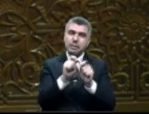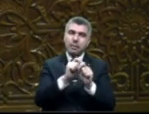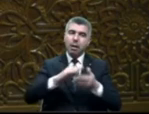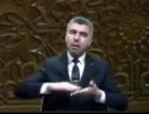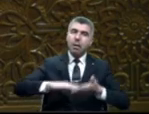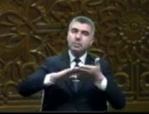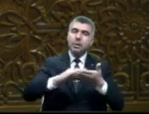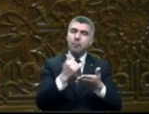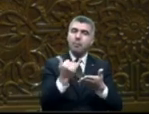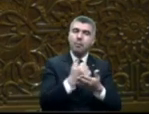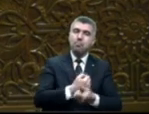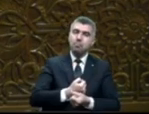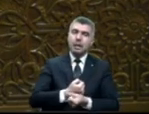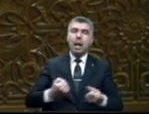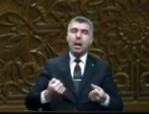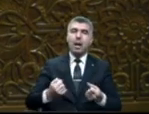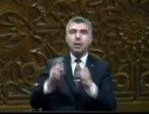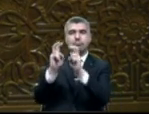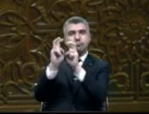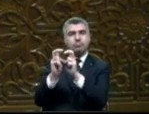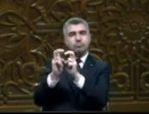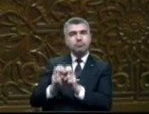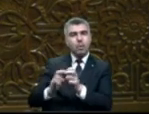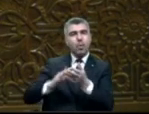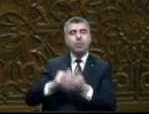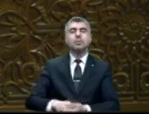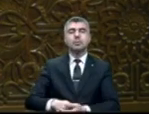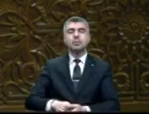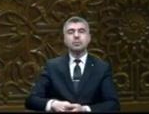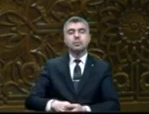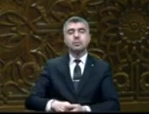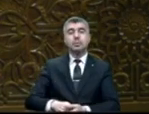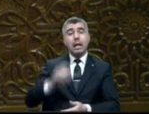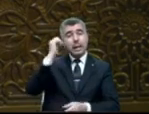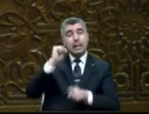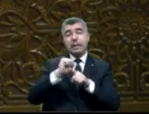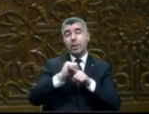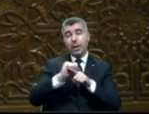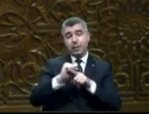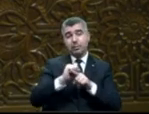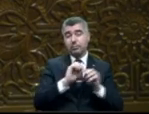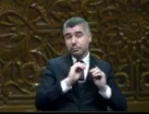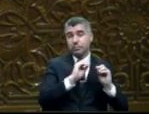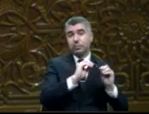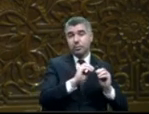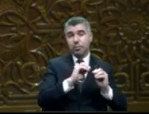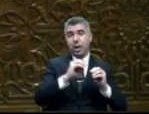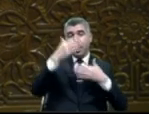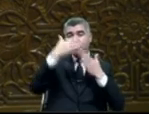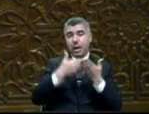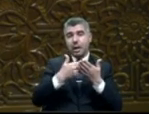النمو والحد من البطالة والفوارق الاجتماعية، بحيث كيعاني التكوين المهني في بلادنا من عديد من